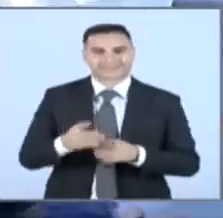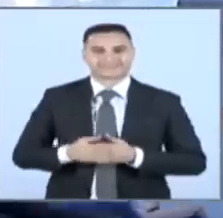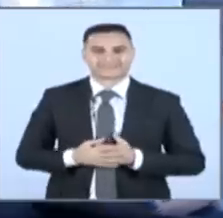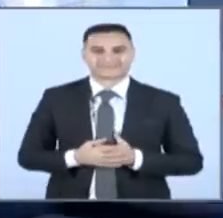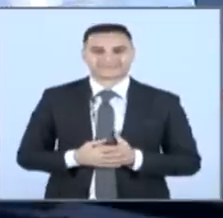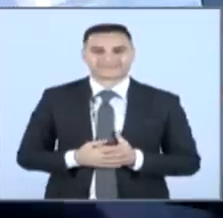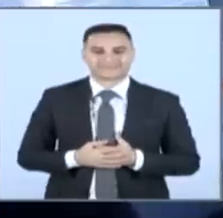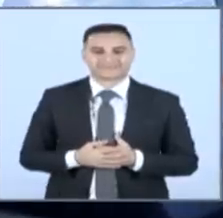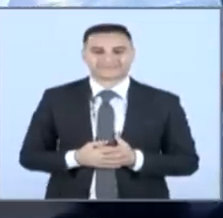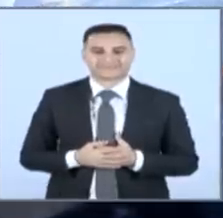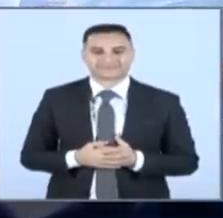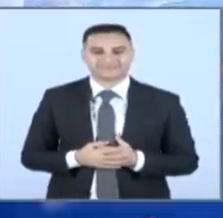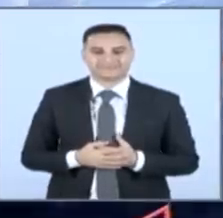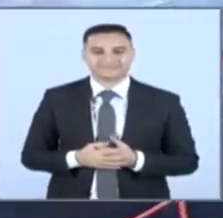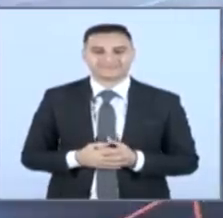والعباقره.